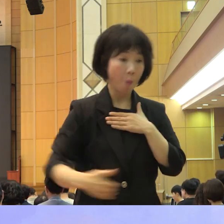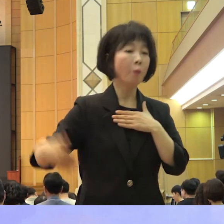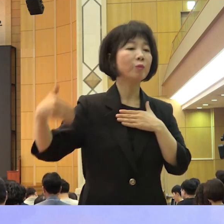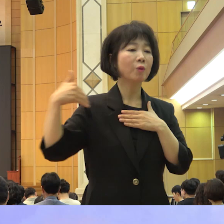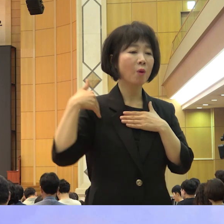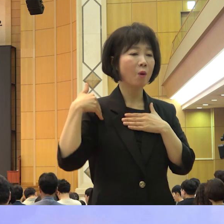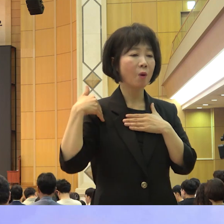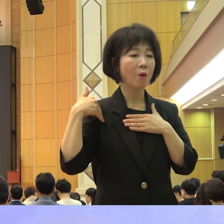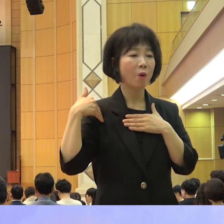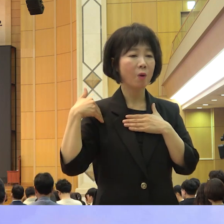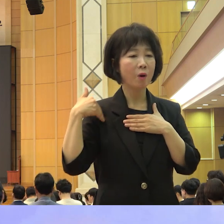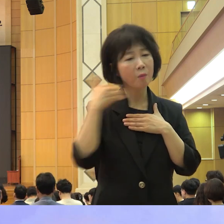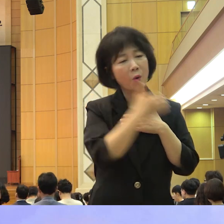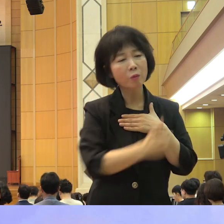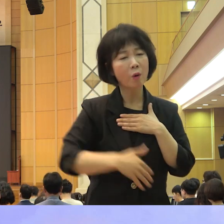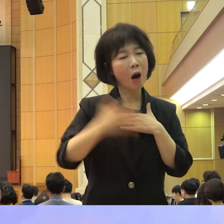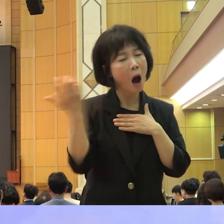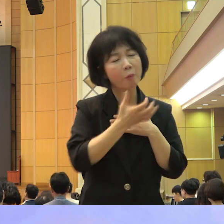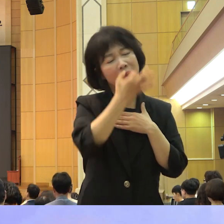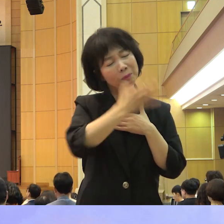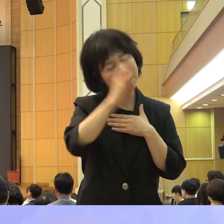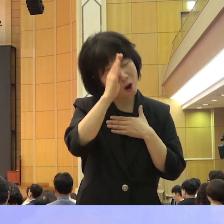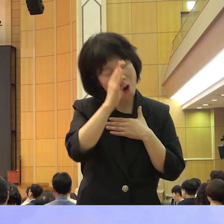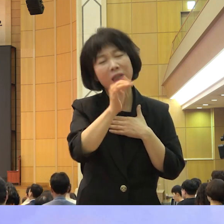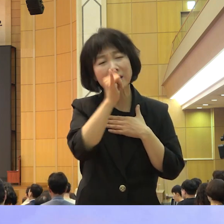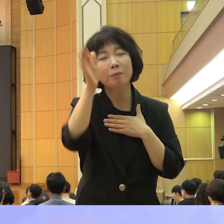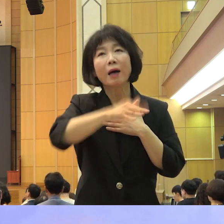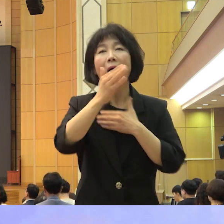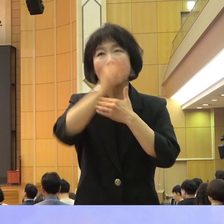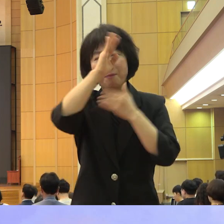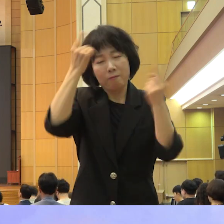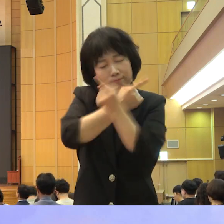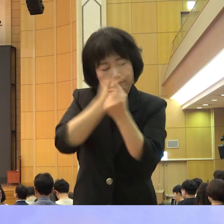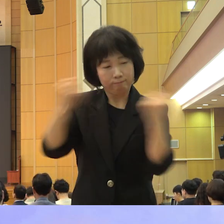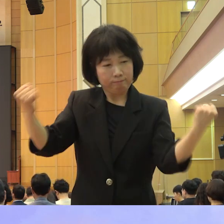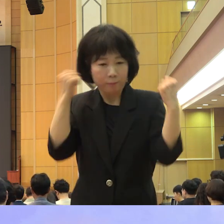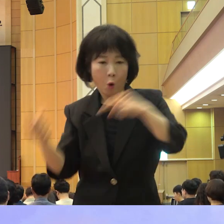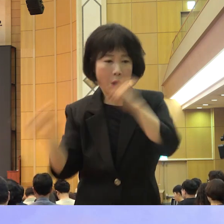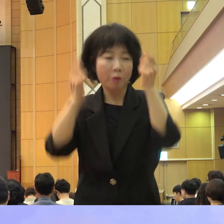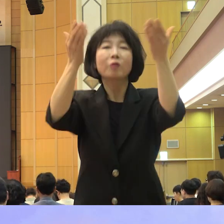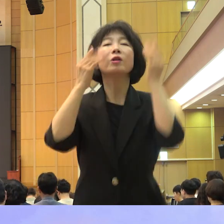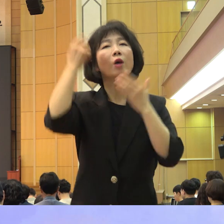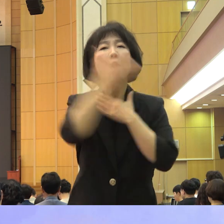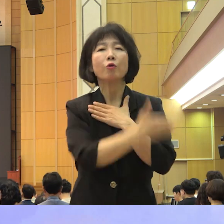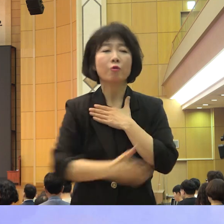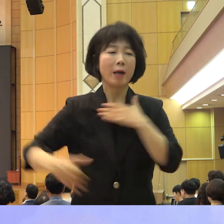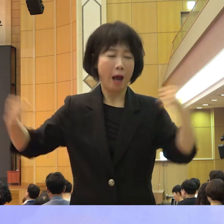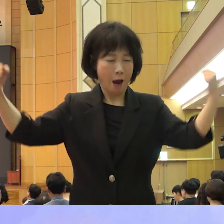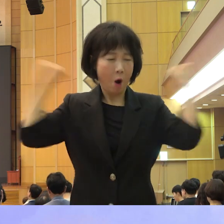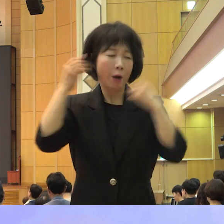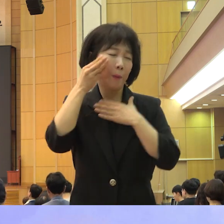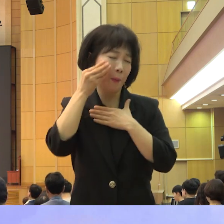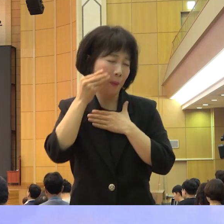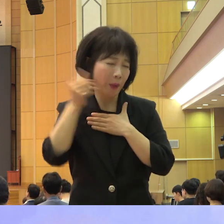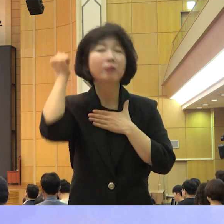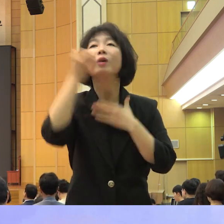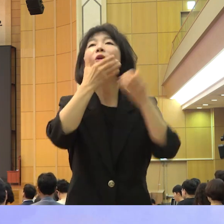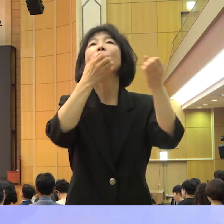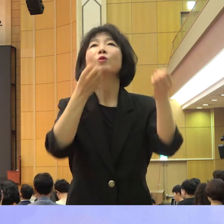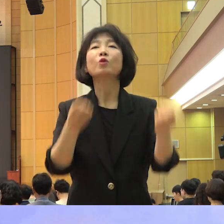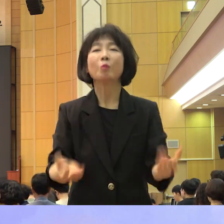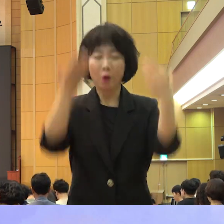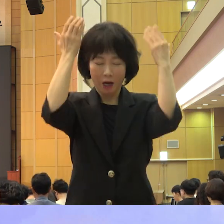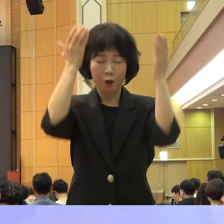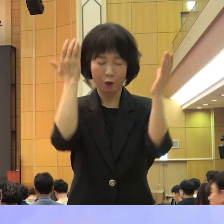육적으로도 물론 때론 아프고 힘들 때 있지만 하나님께서 치유해 주시사 영육간에 건강한 우리 아이들이 될 수